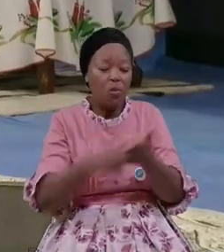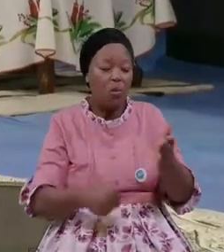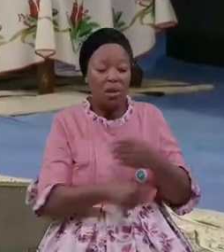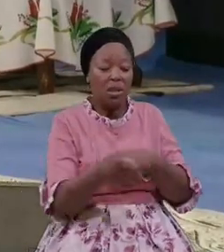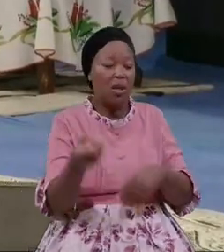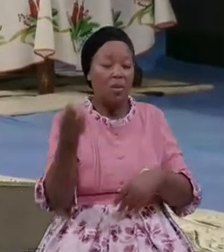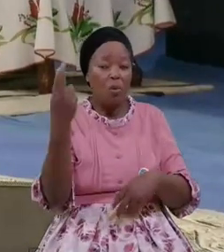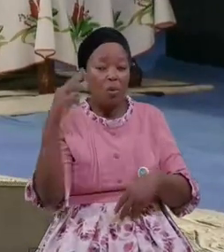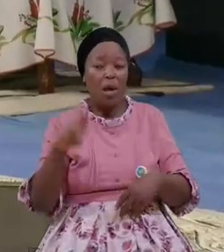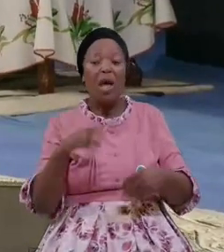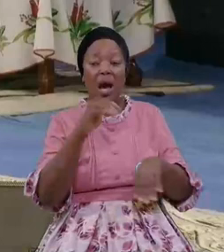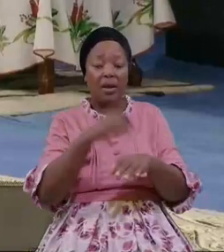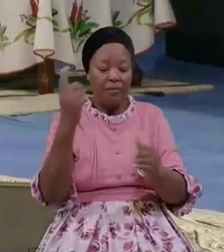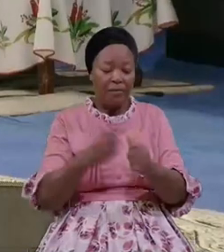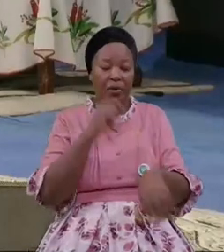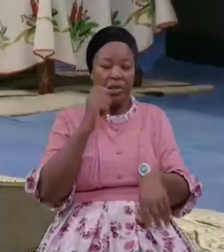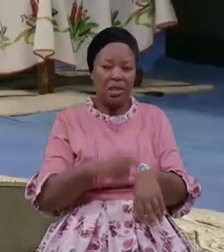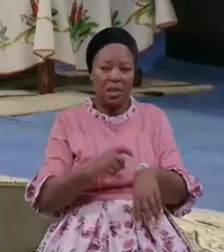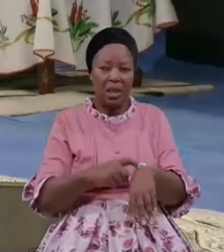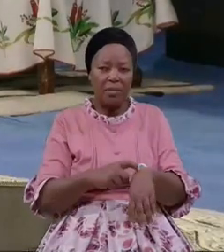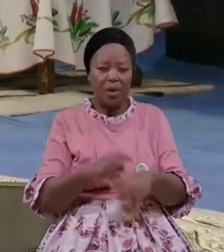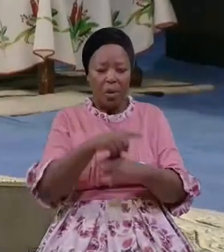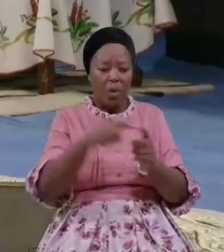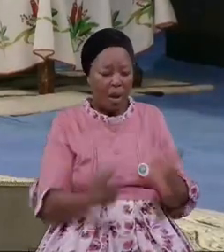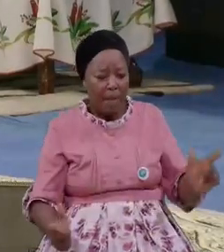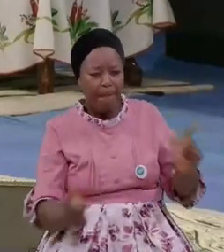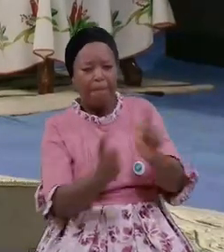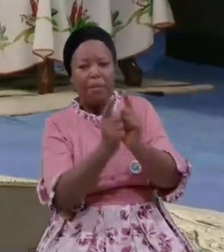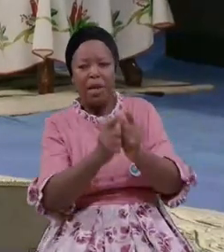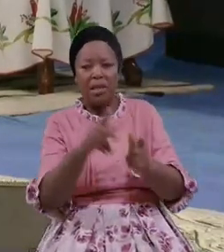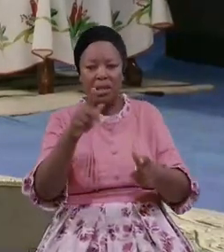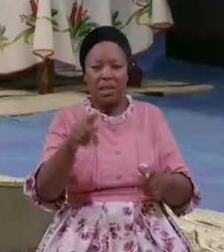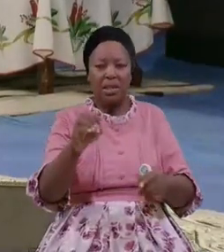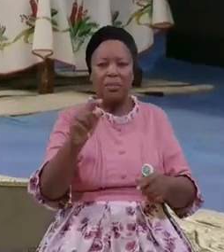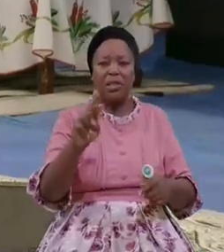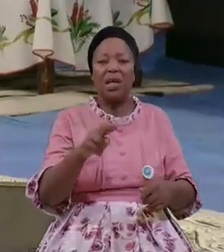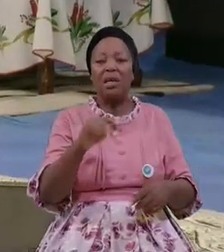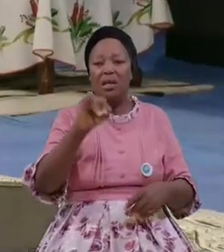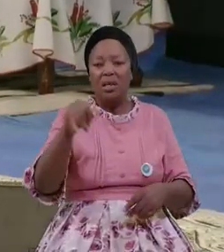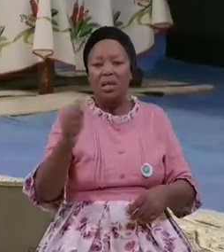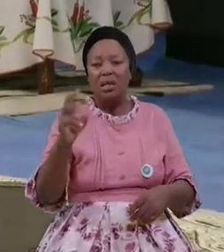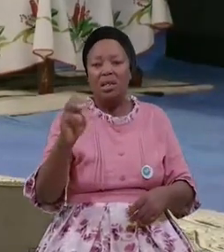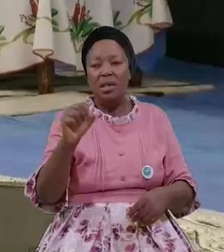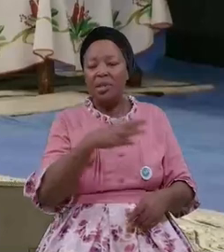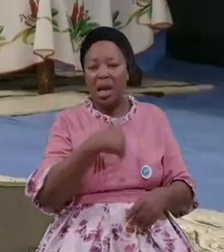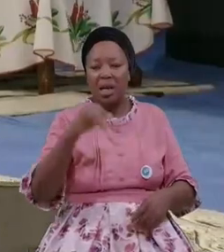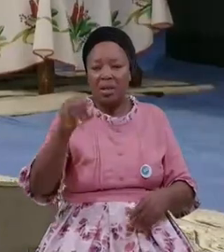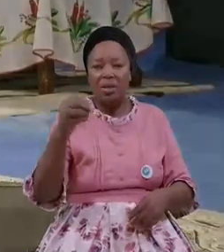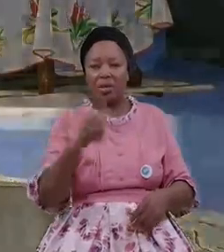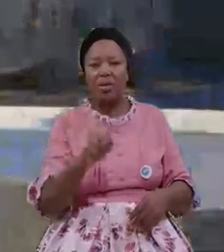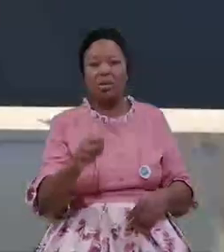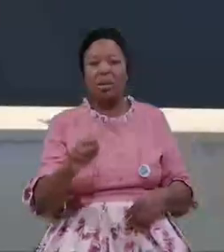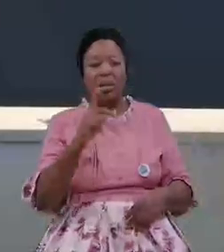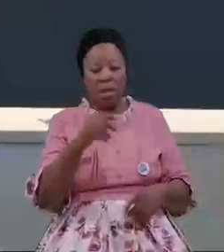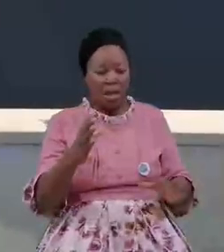était à la première fois lorsqu'il a raccontré pierre lorsqu'il a raccontré Jean et Jacques il